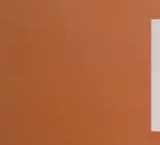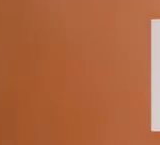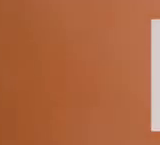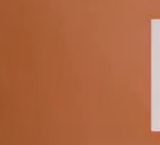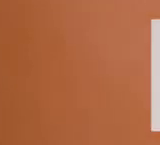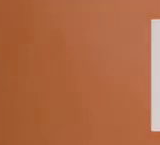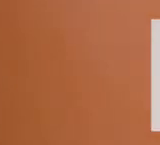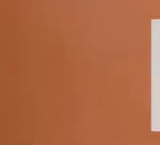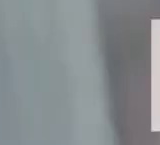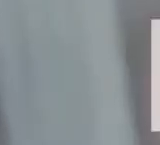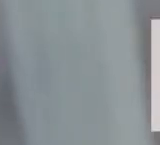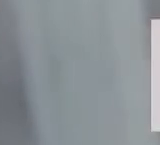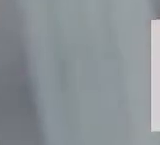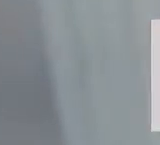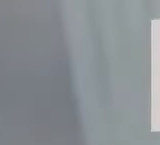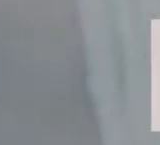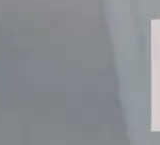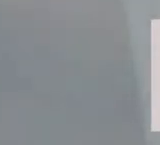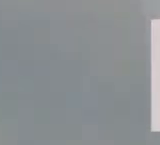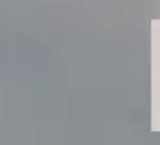Seemed a better way